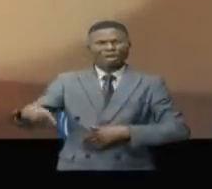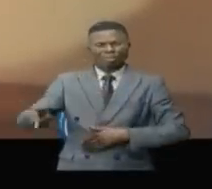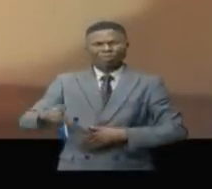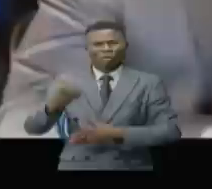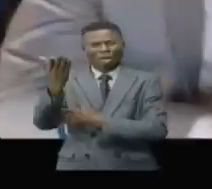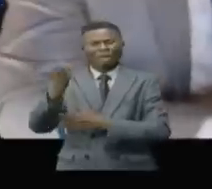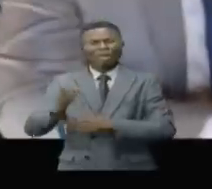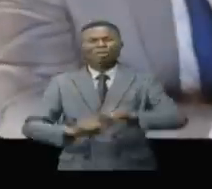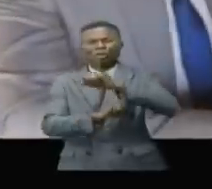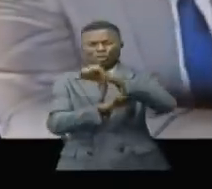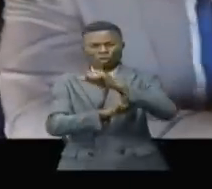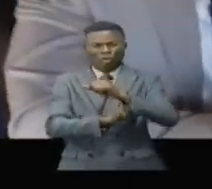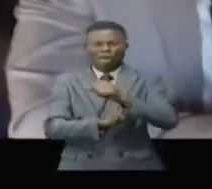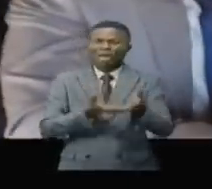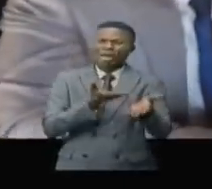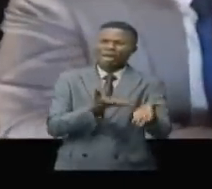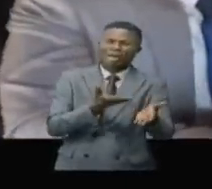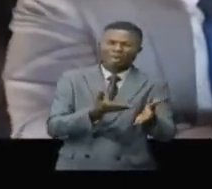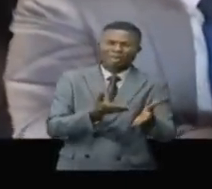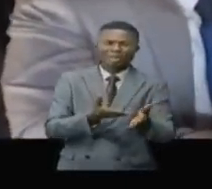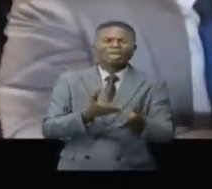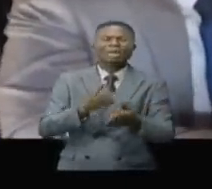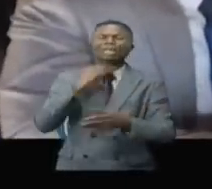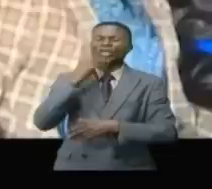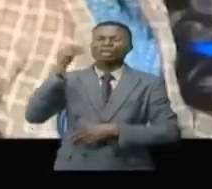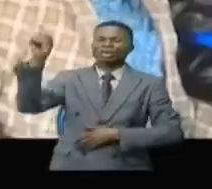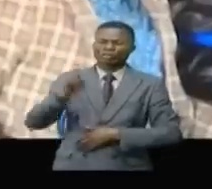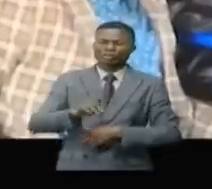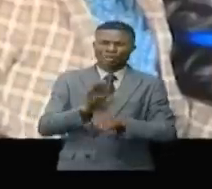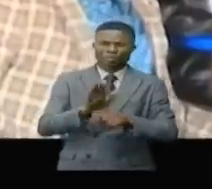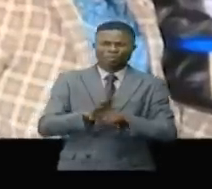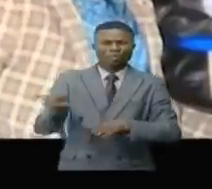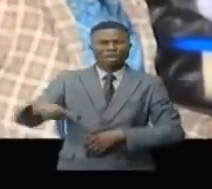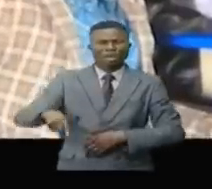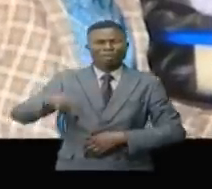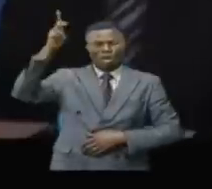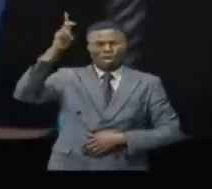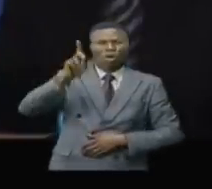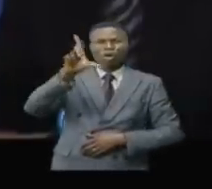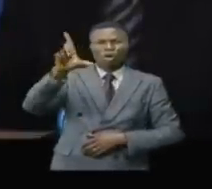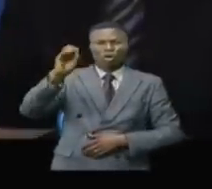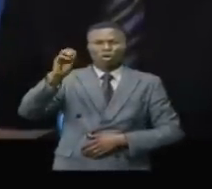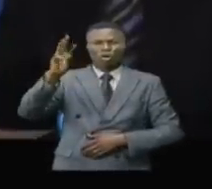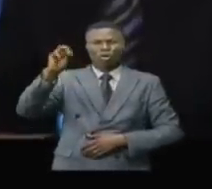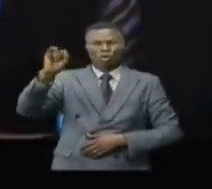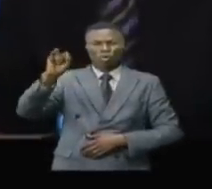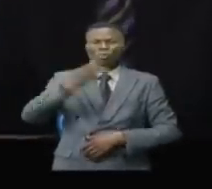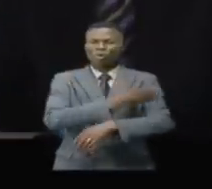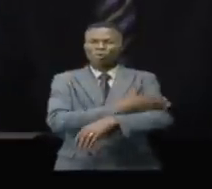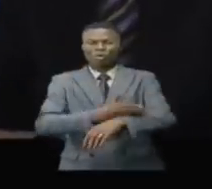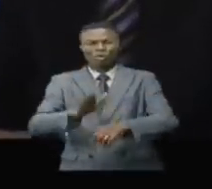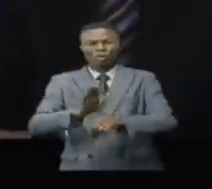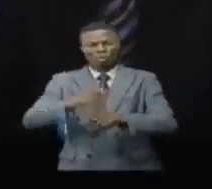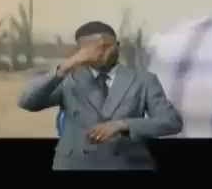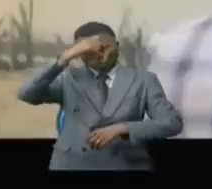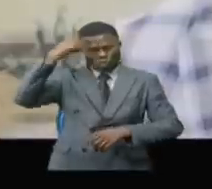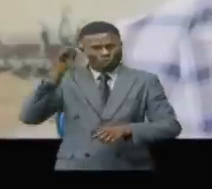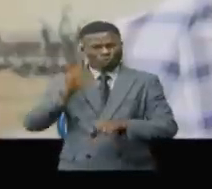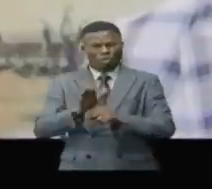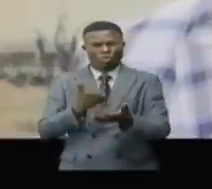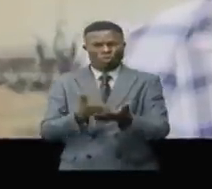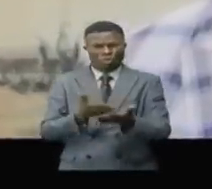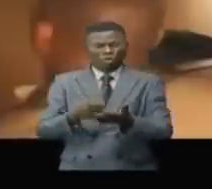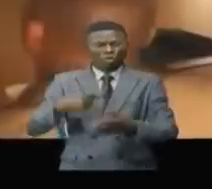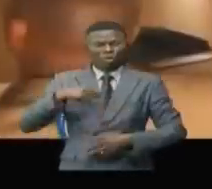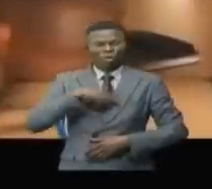gouverneurs pour faciliter ces appels d'offres. Car la province du Haut-Lomami a longtemps accroupi dans la misère de toutes sortes. Nous sommes